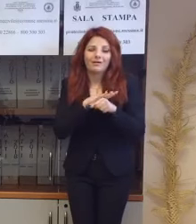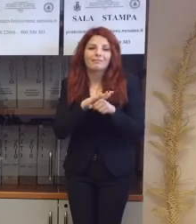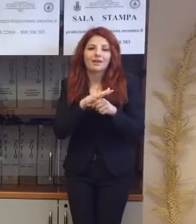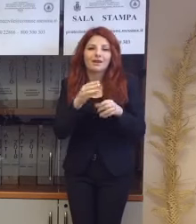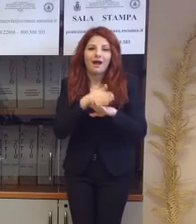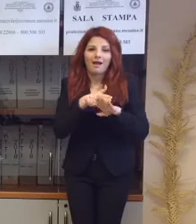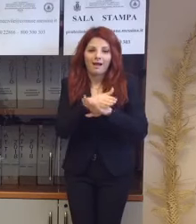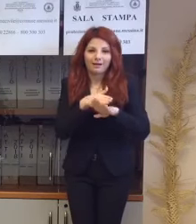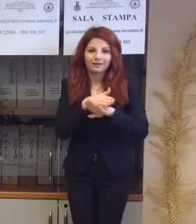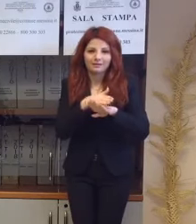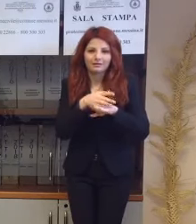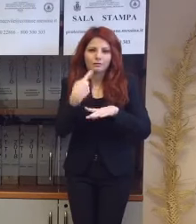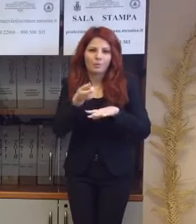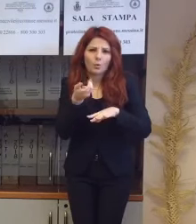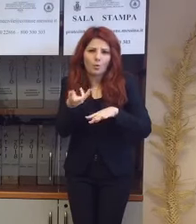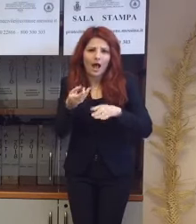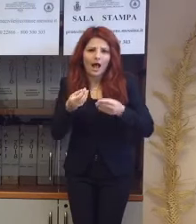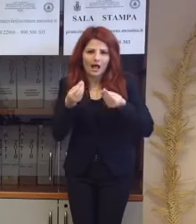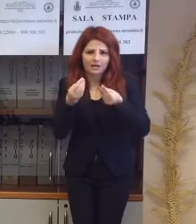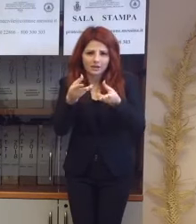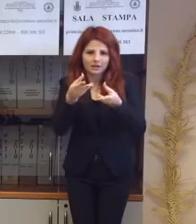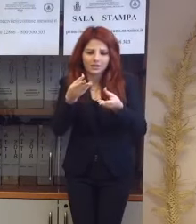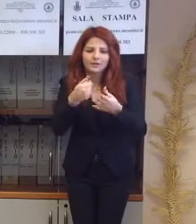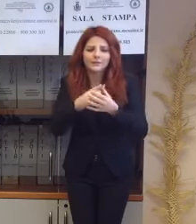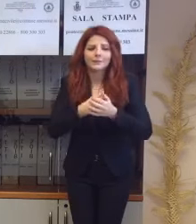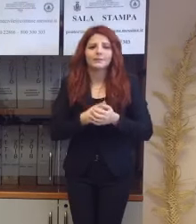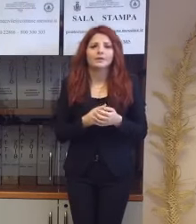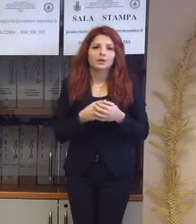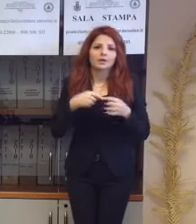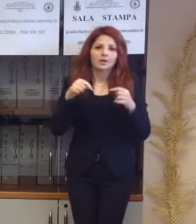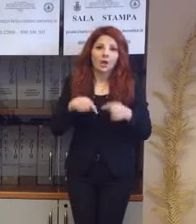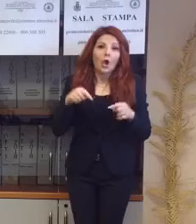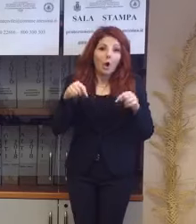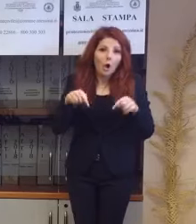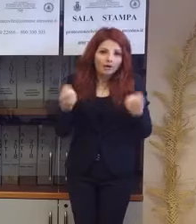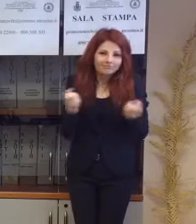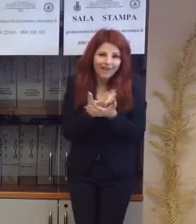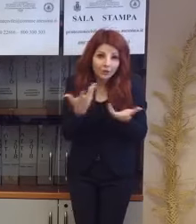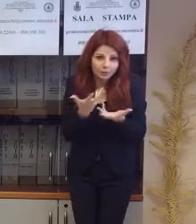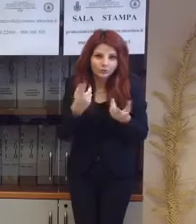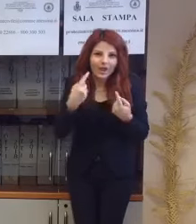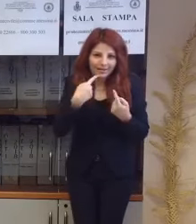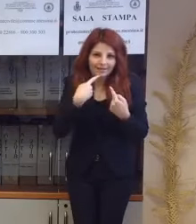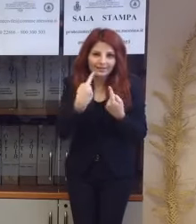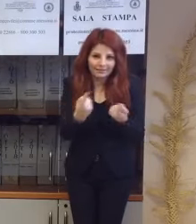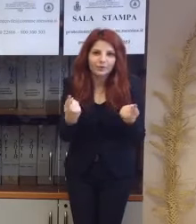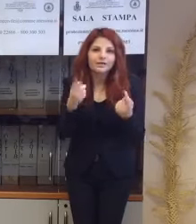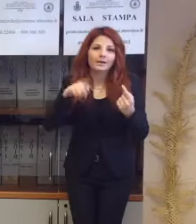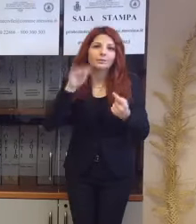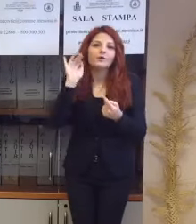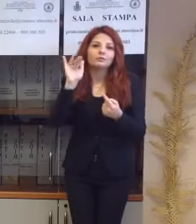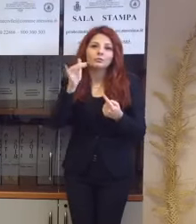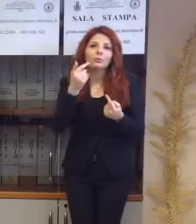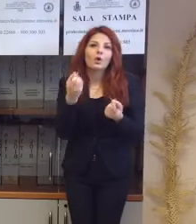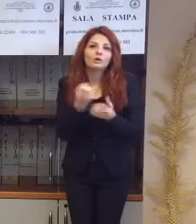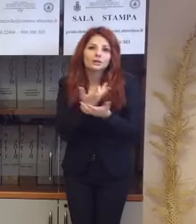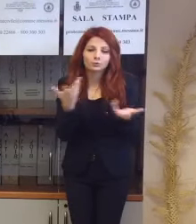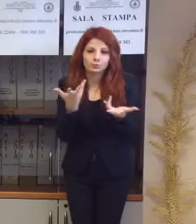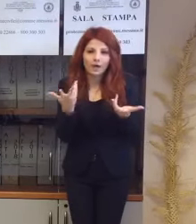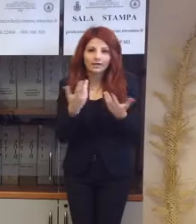sta succedendo e di quello che succederà, perché io l'avevo detto prima di Pasqua e avevo avvisato tutti